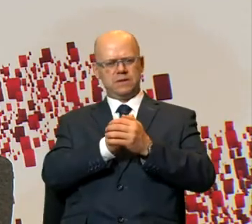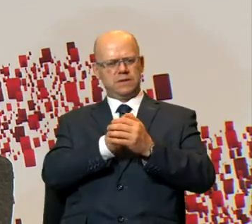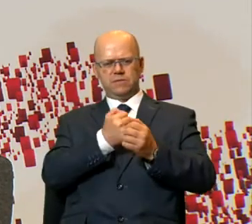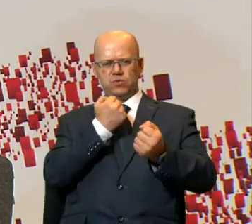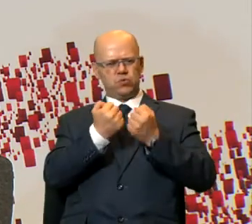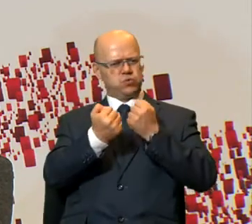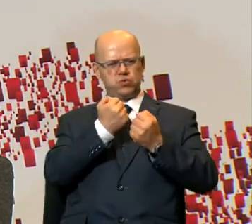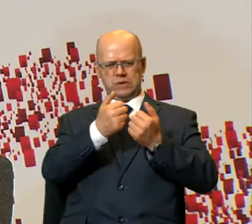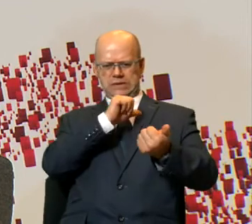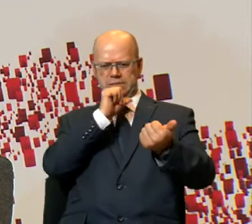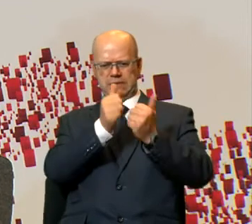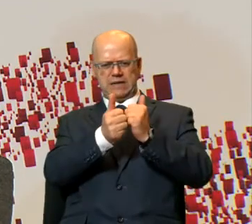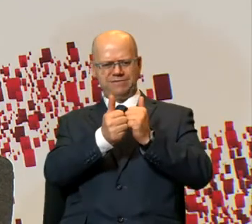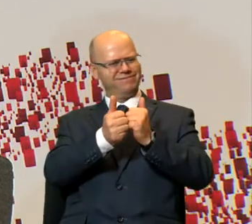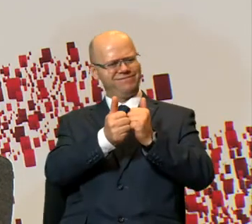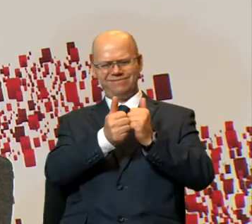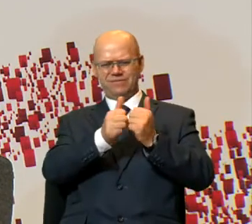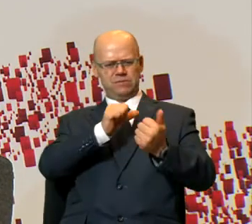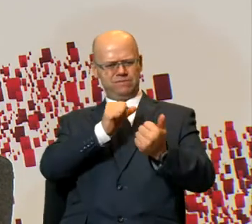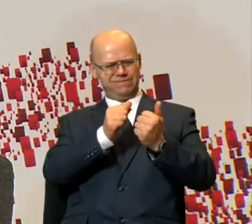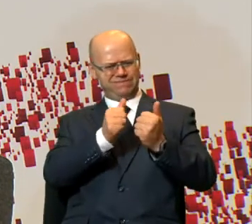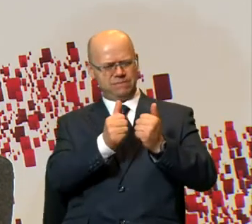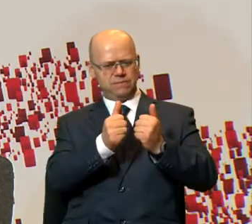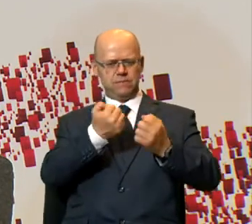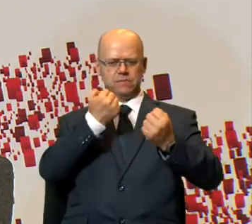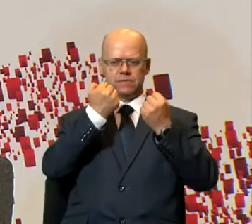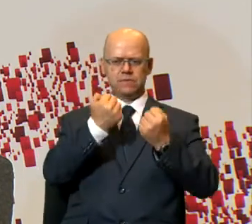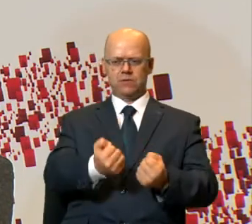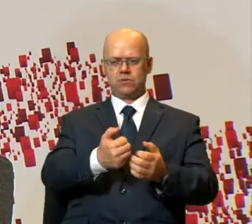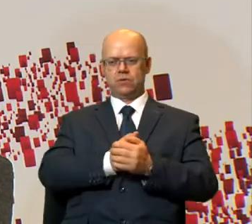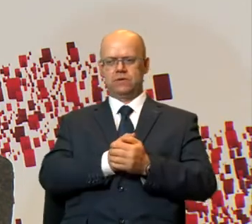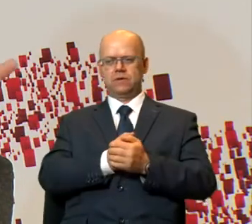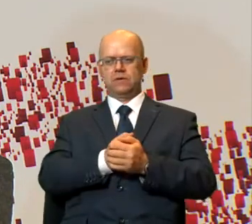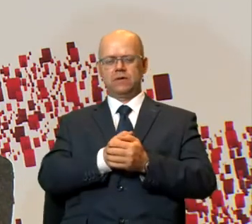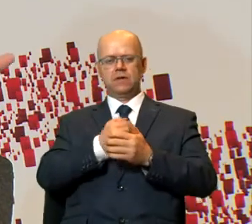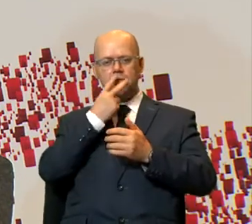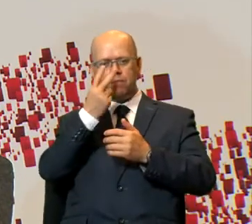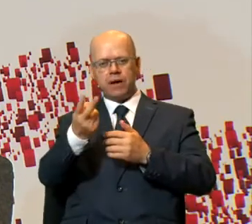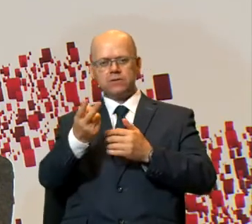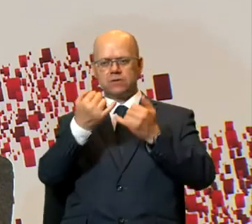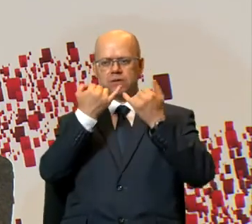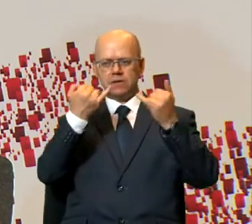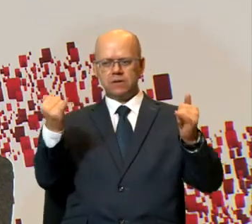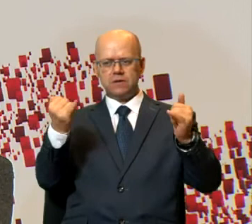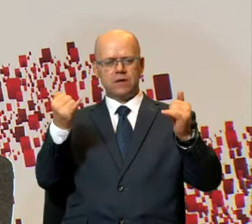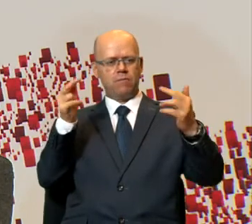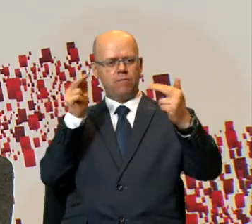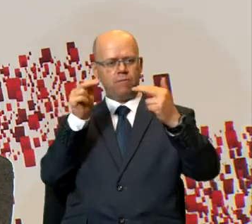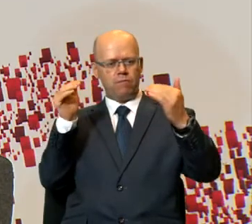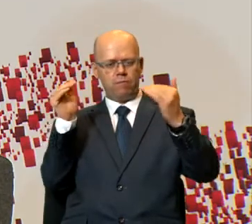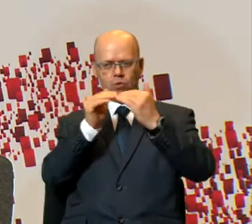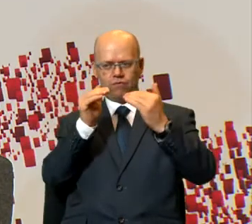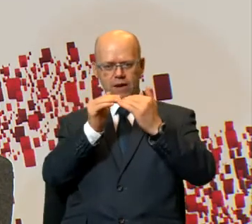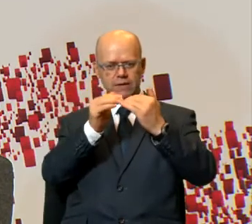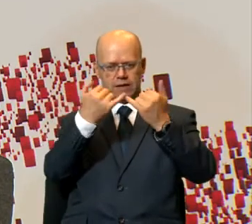zmian nie lubimy, jesteśmy stale pod wpływem zmian. Natomiast patrząc na różnego rodzaju porównania kulturowe, rzeczywiście